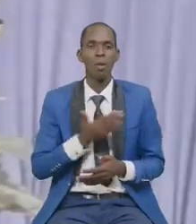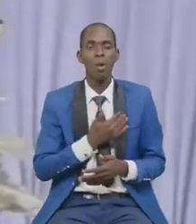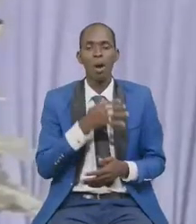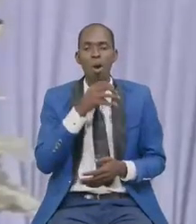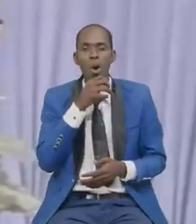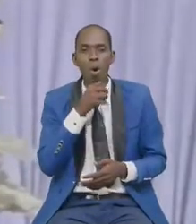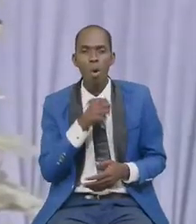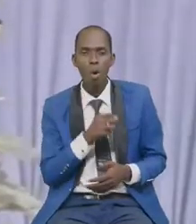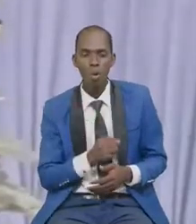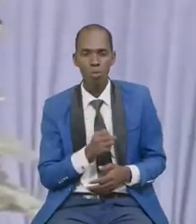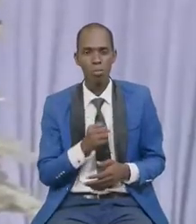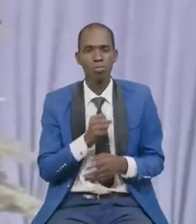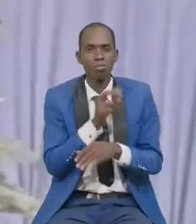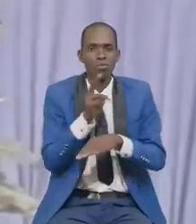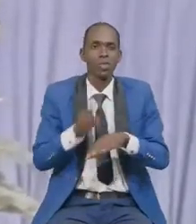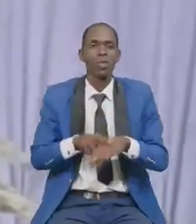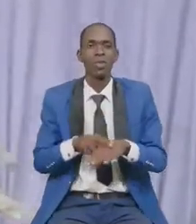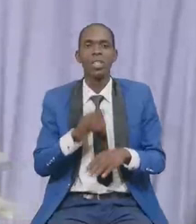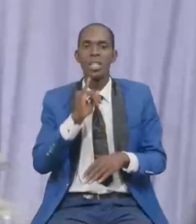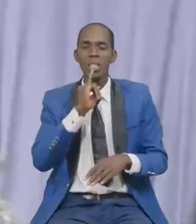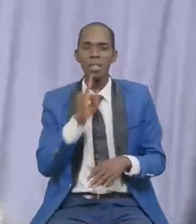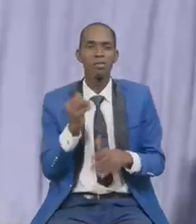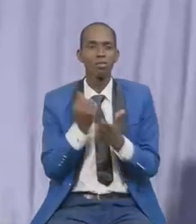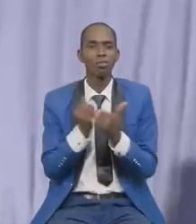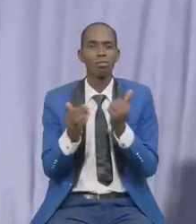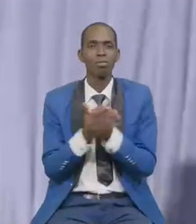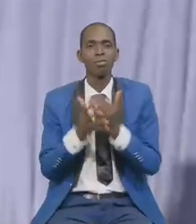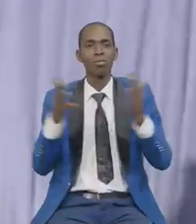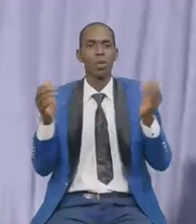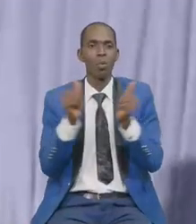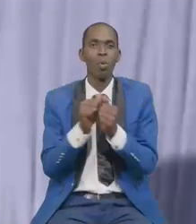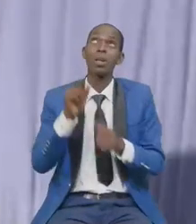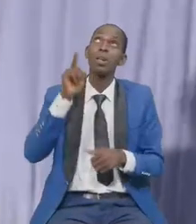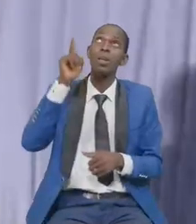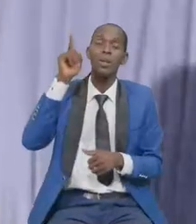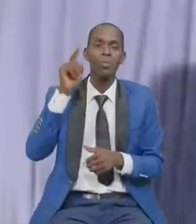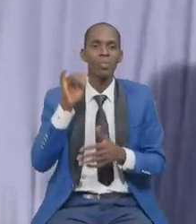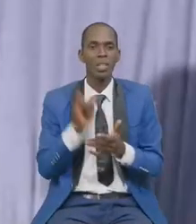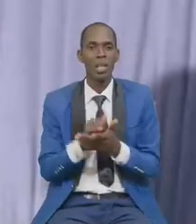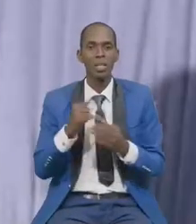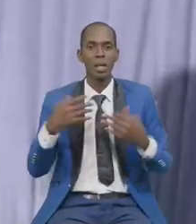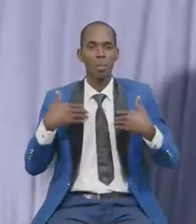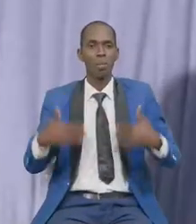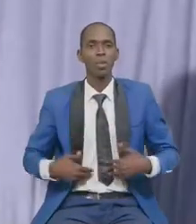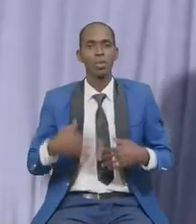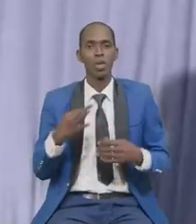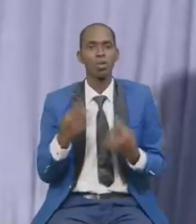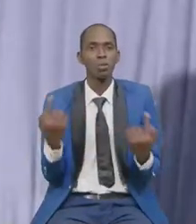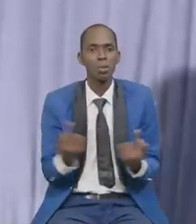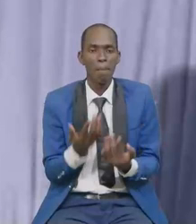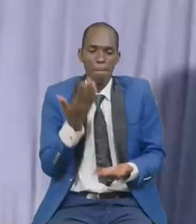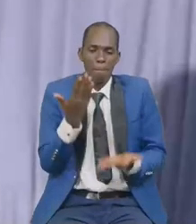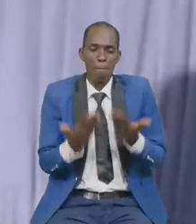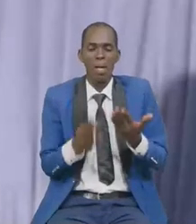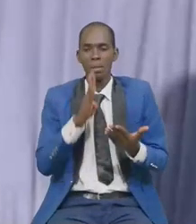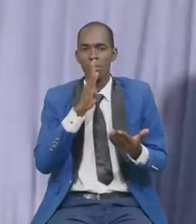Sachant que notre vieil homme a été crucifié avec lui, afin que le corps du péché fût détruit,